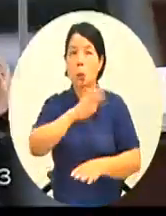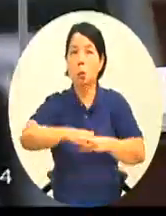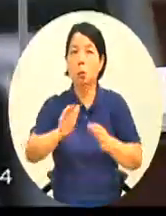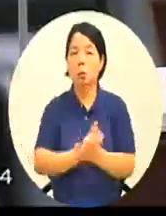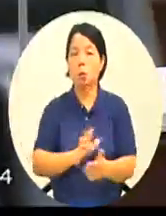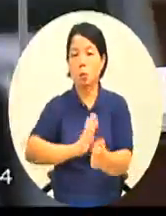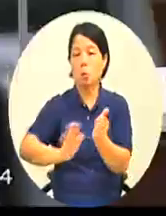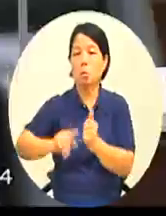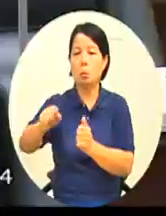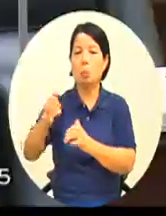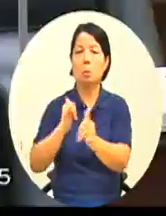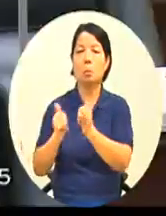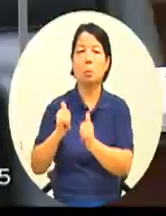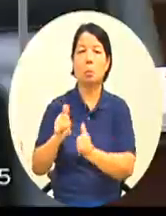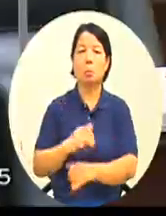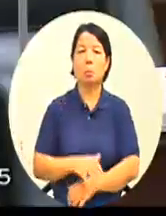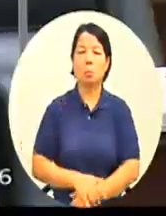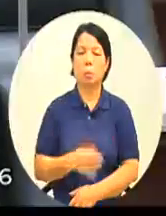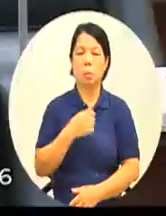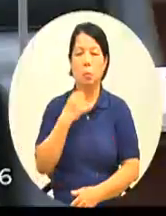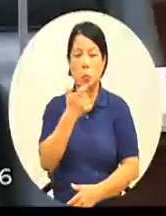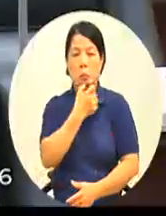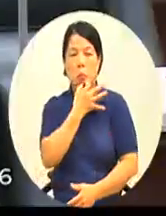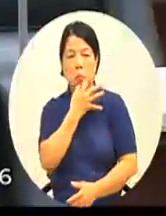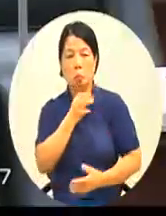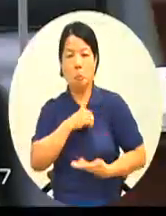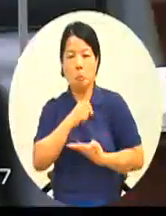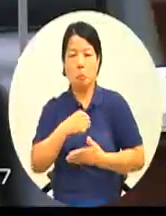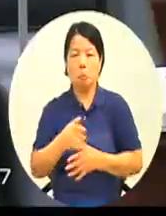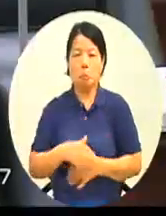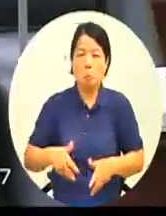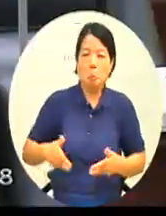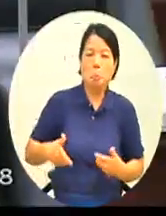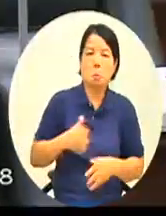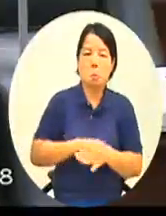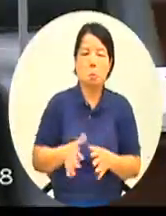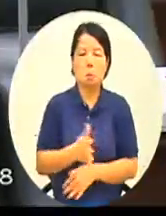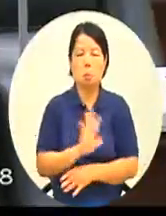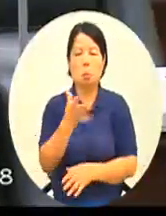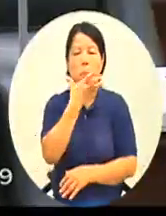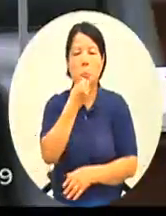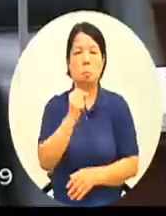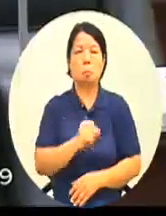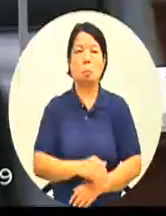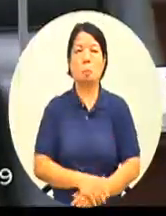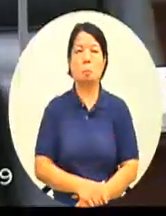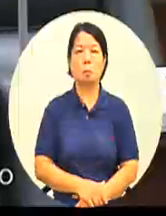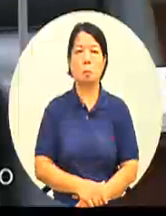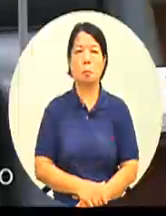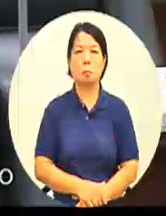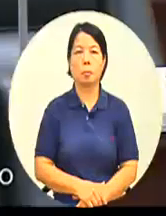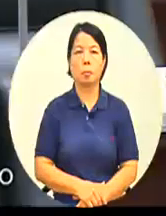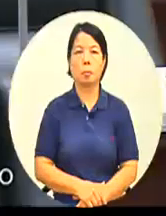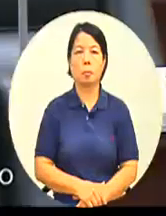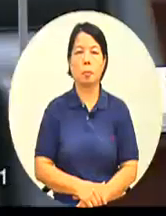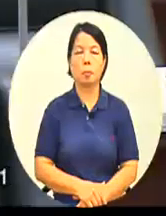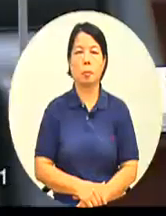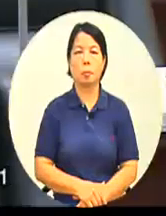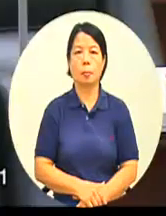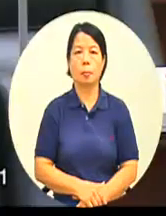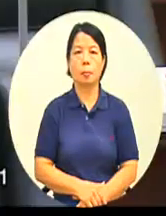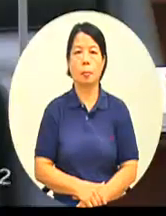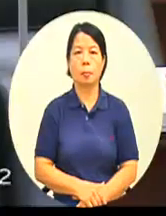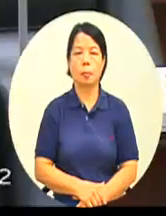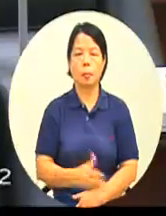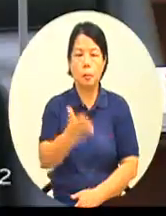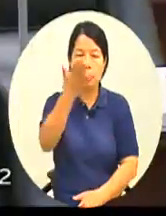成其他市民朋友的担忧，或者是慌张，或者是觉得不舒服哦。那我们都知道，其实